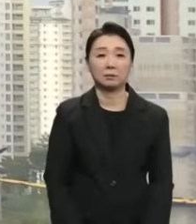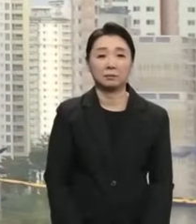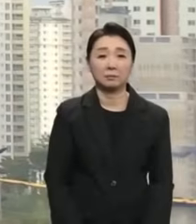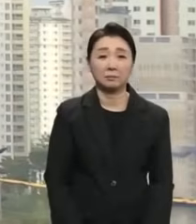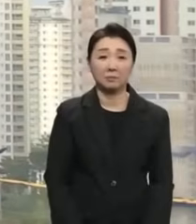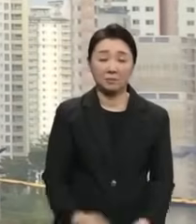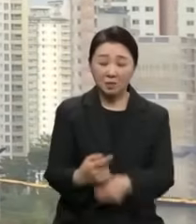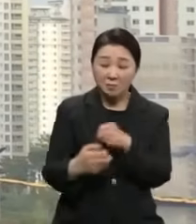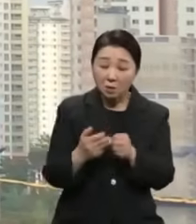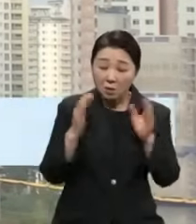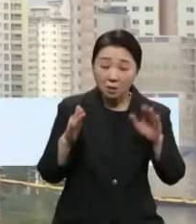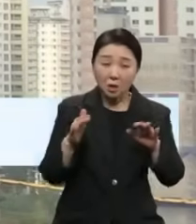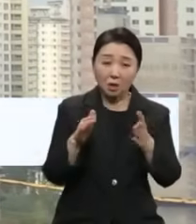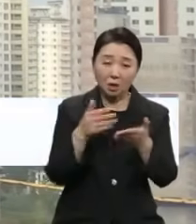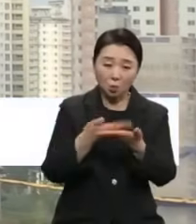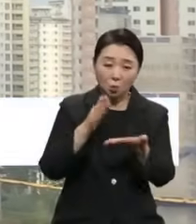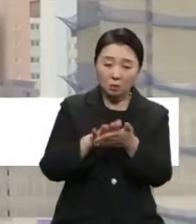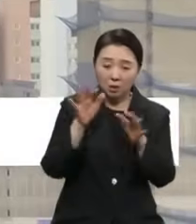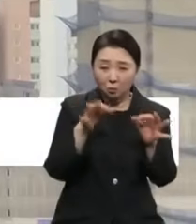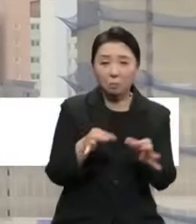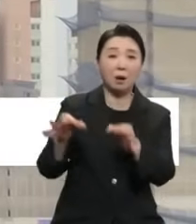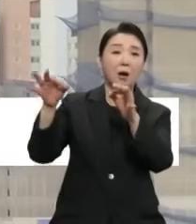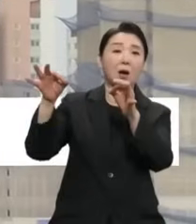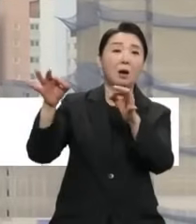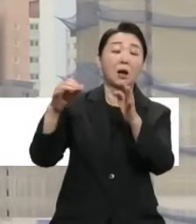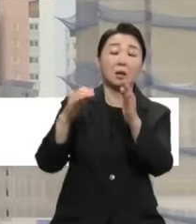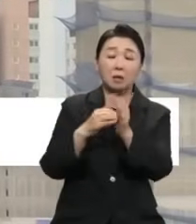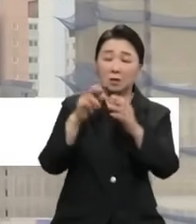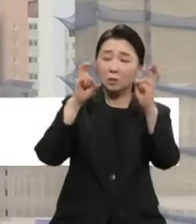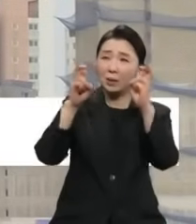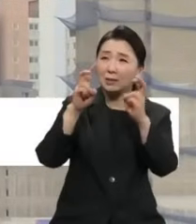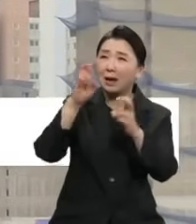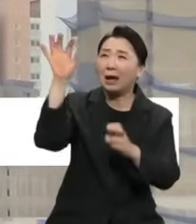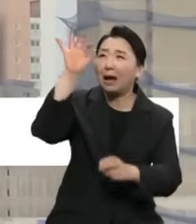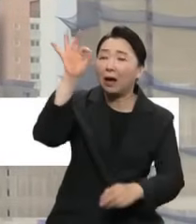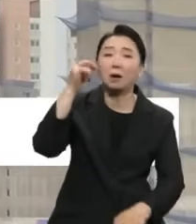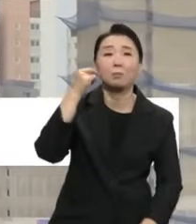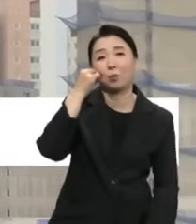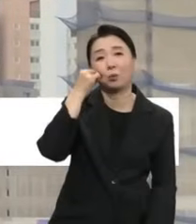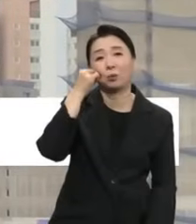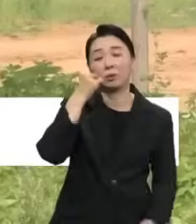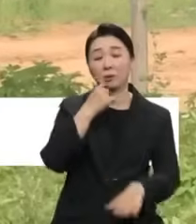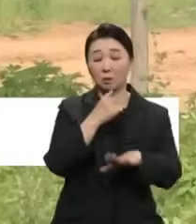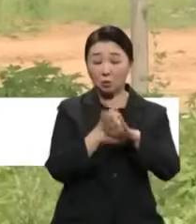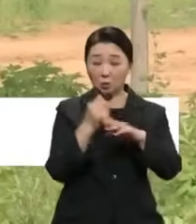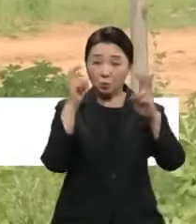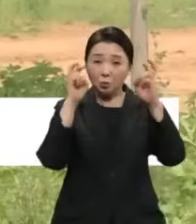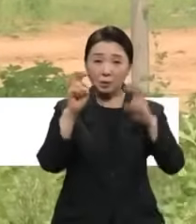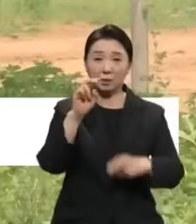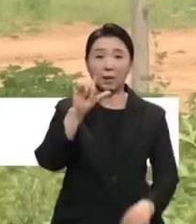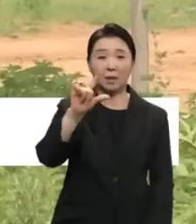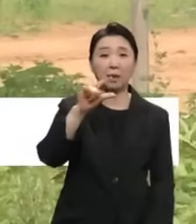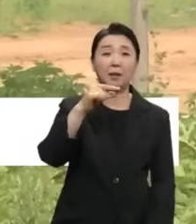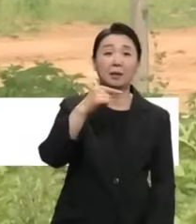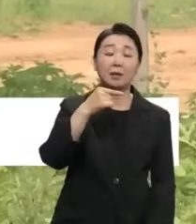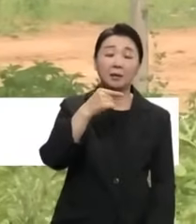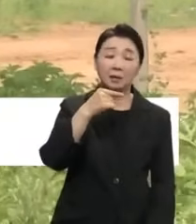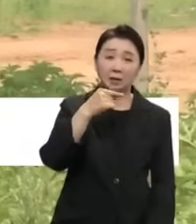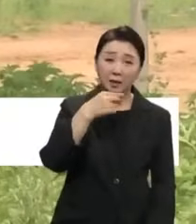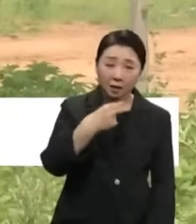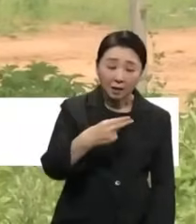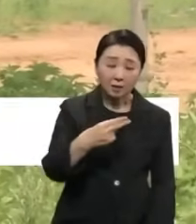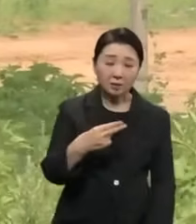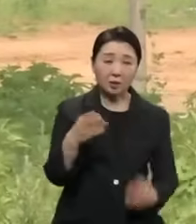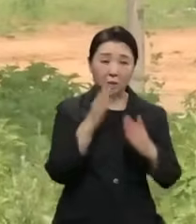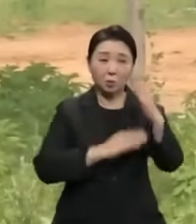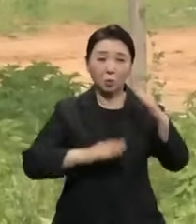년 새 공사비가 급등하자 나서는 시공사를 찾지 못했고 결국 시행사가 LH의 공공택지 토지비도